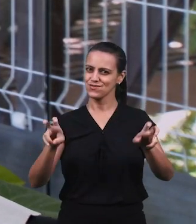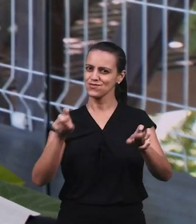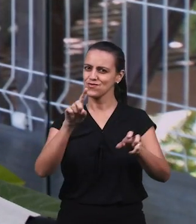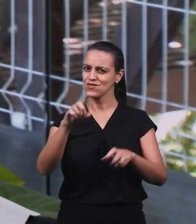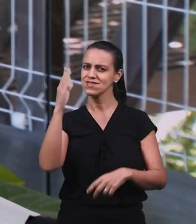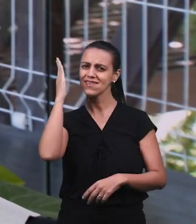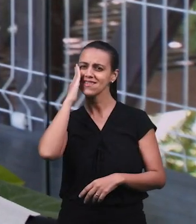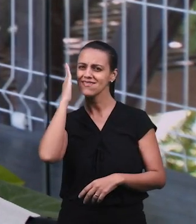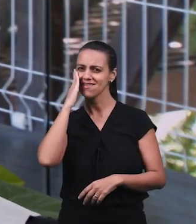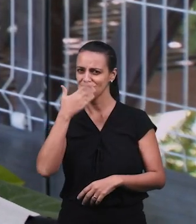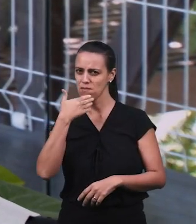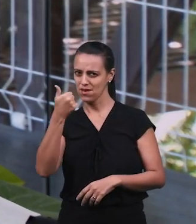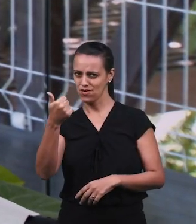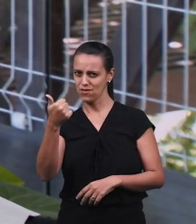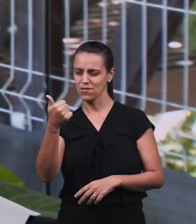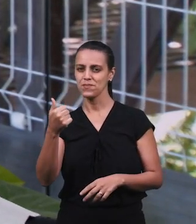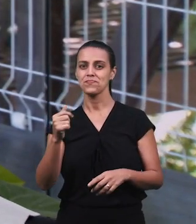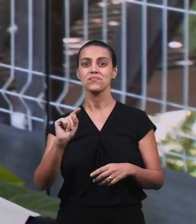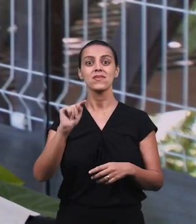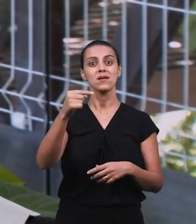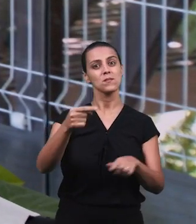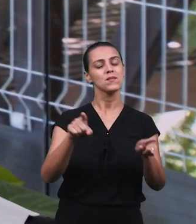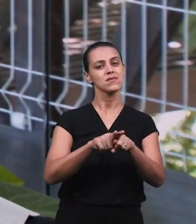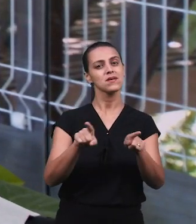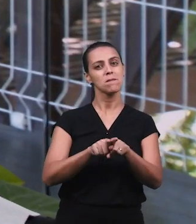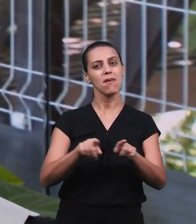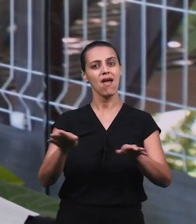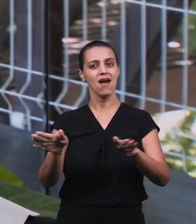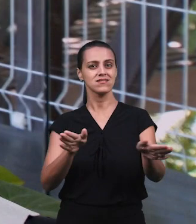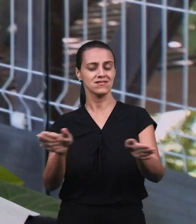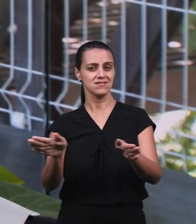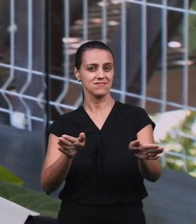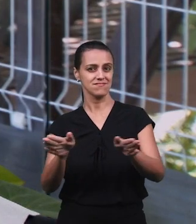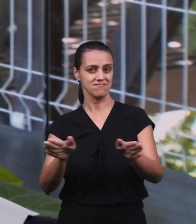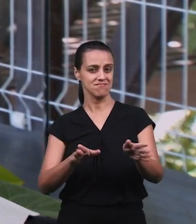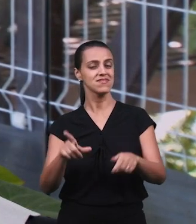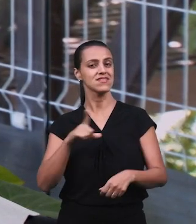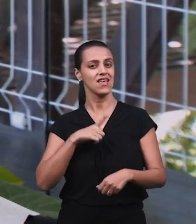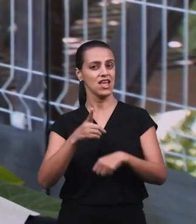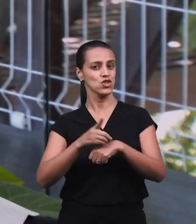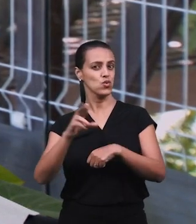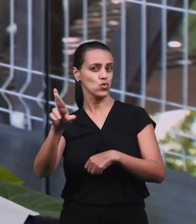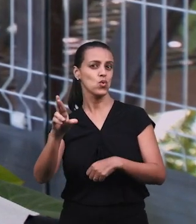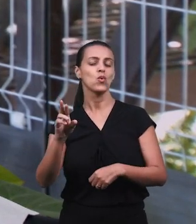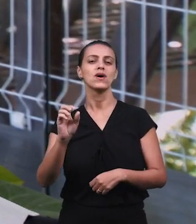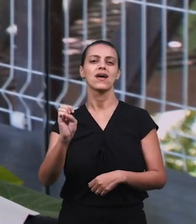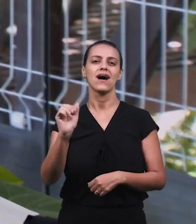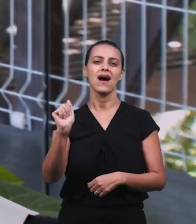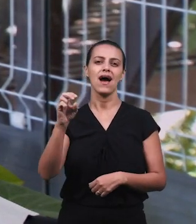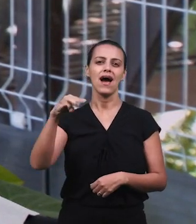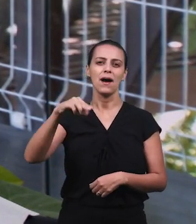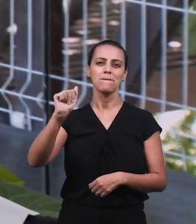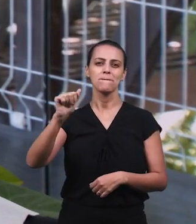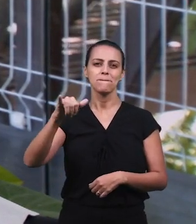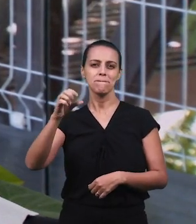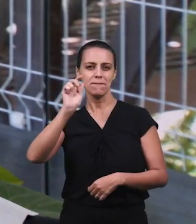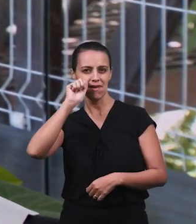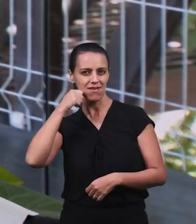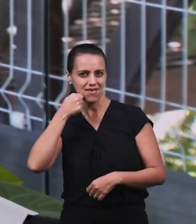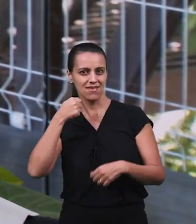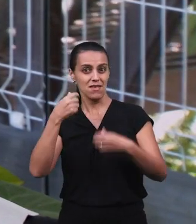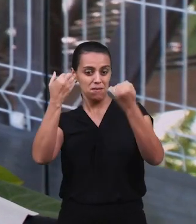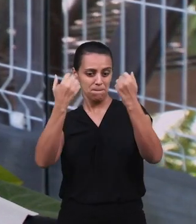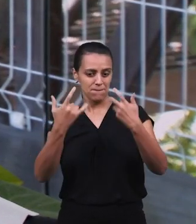de lui. Après, dans le tableau Accessibilité, vous allez assister à la docteure Maria Ami qui parlera sur l'importance du